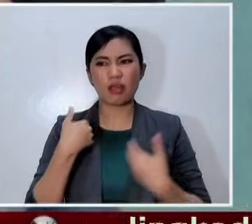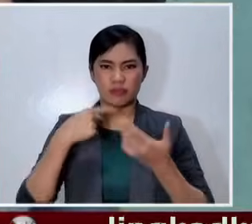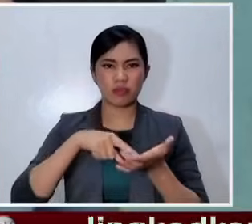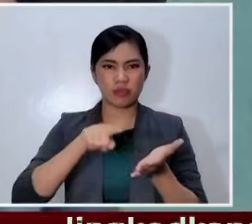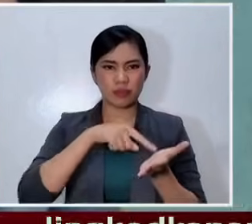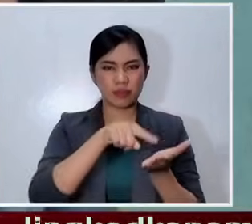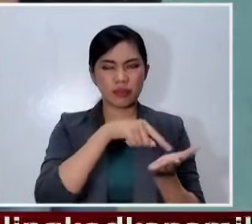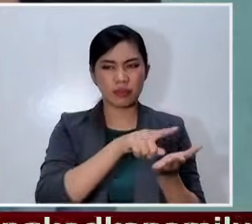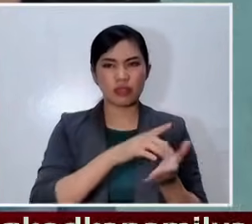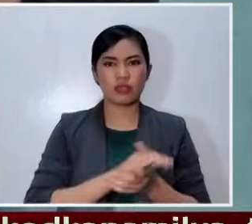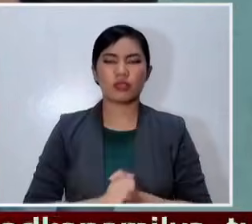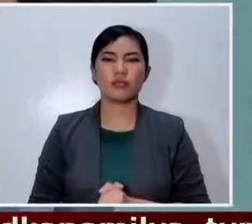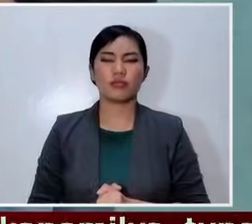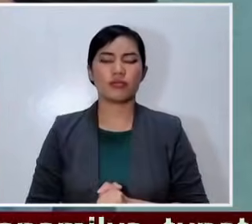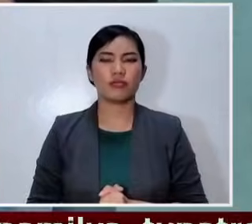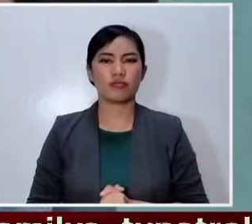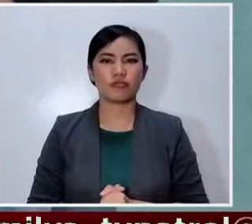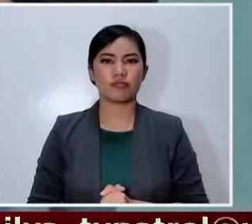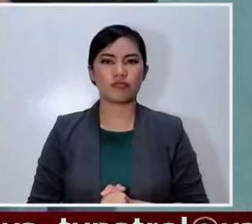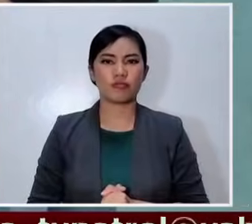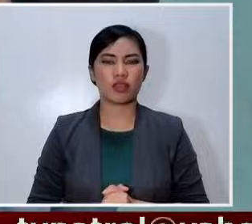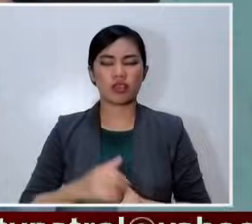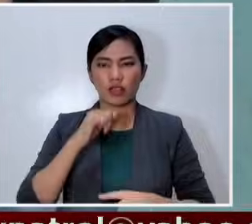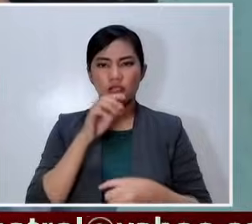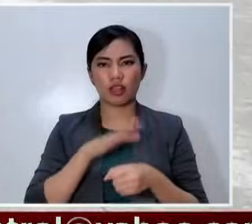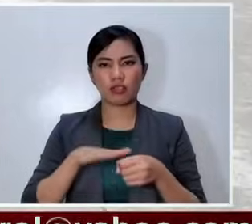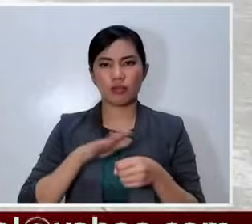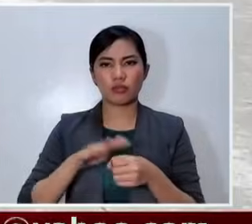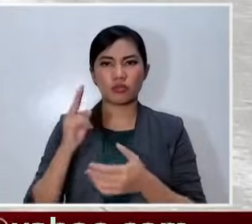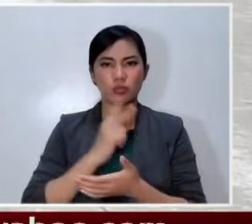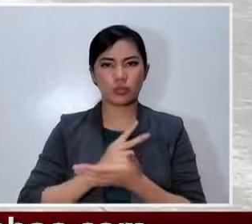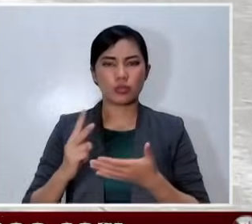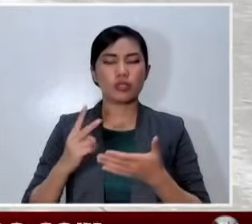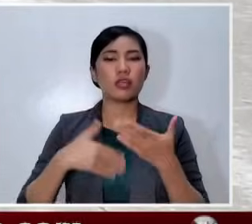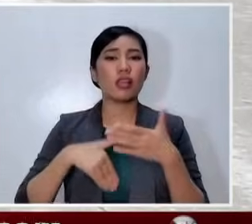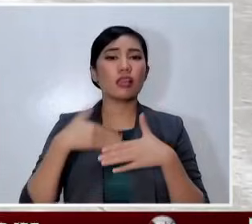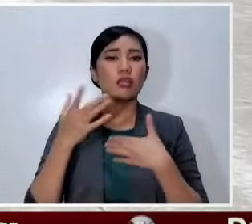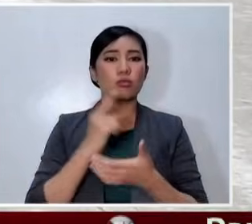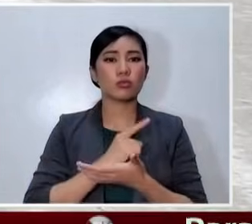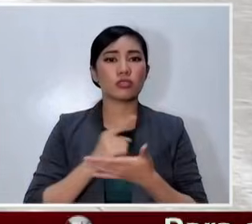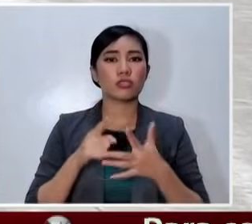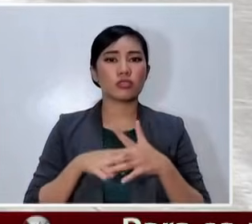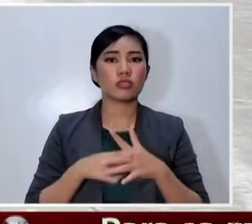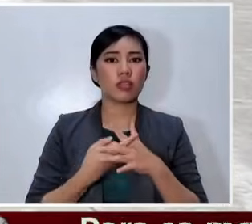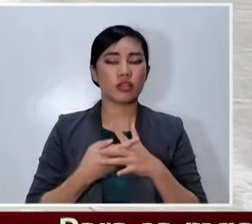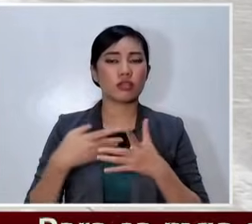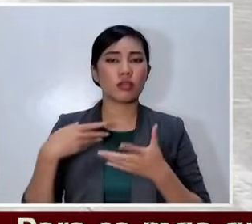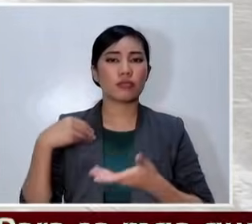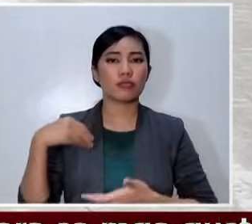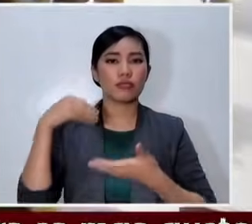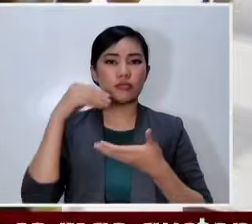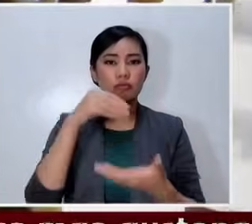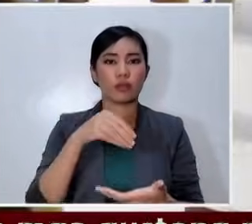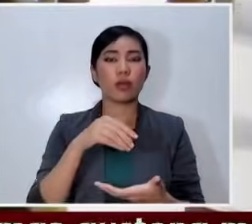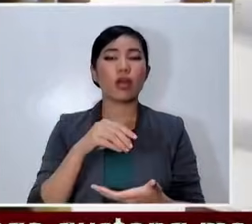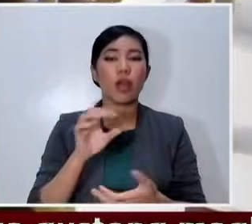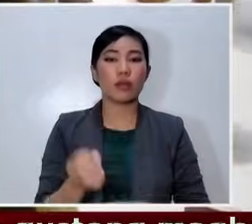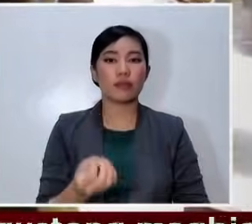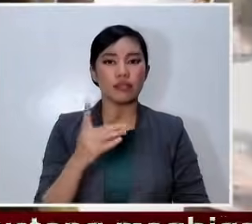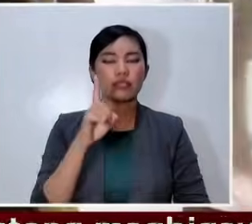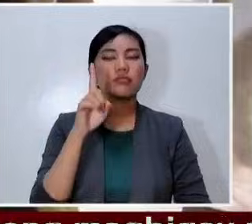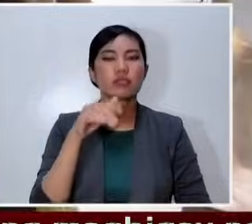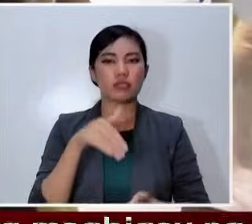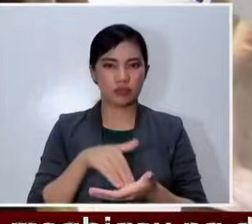mo. Inaasahang sa susunod na linggo masisimulan ang pamimigay ng 1,000 pisong ayuda na hindi